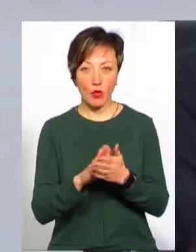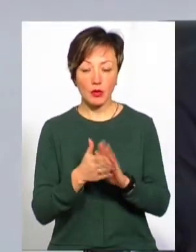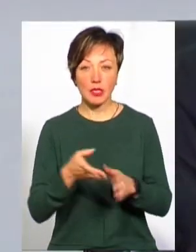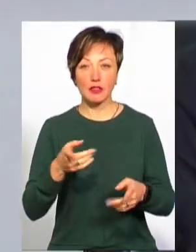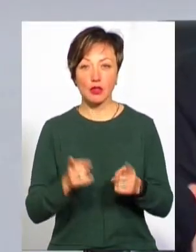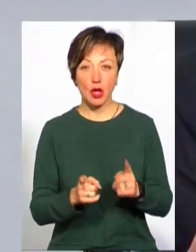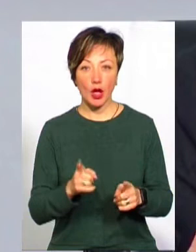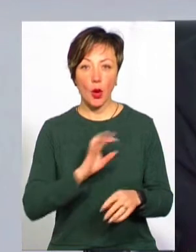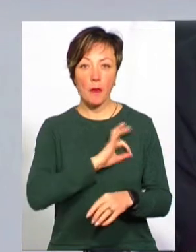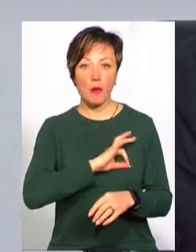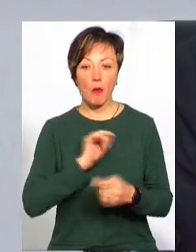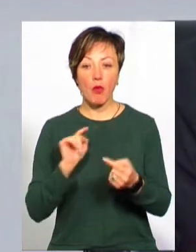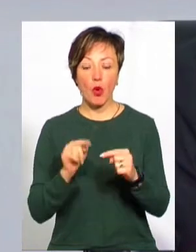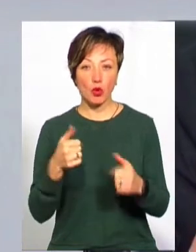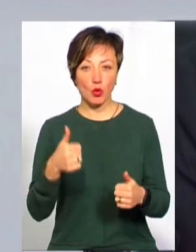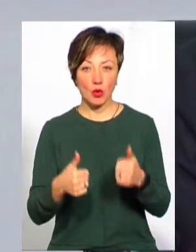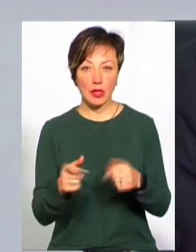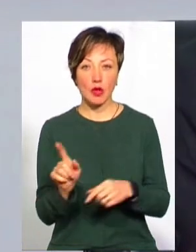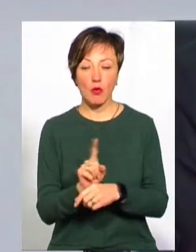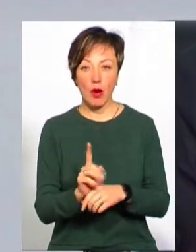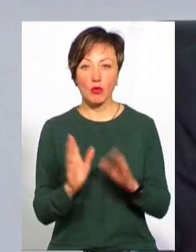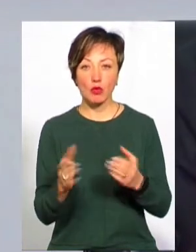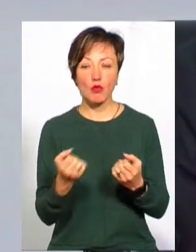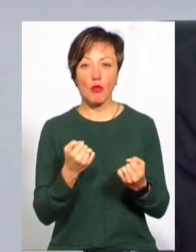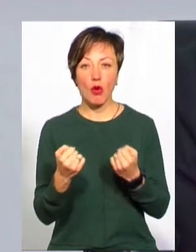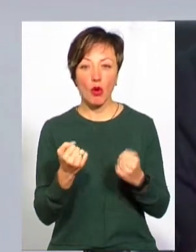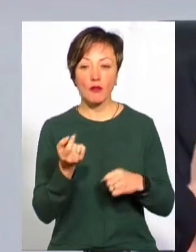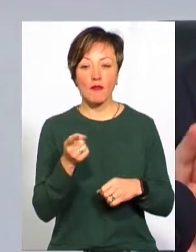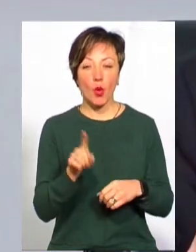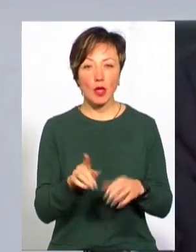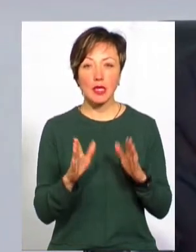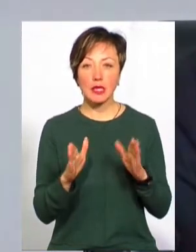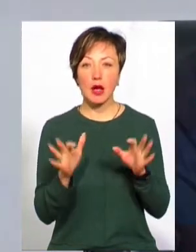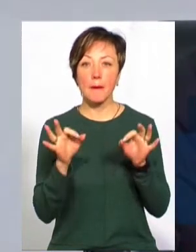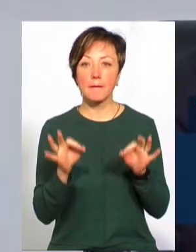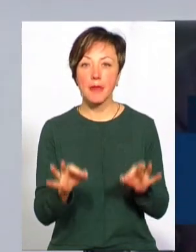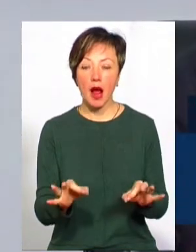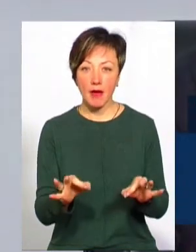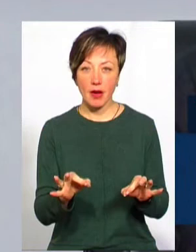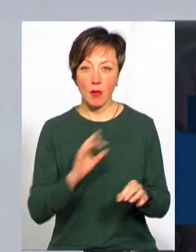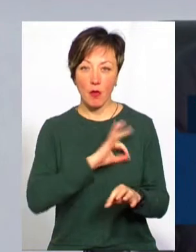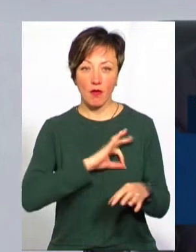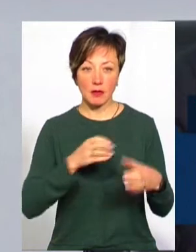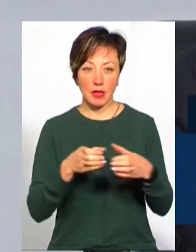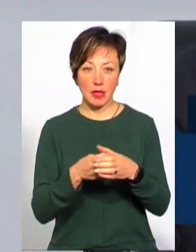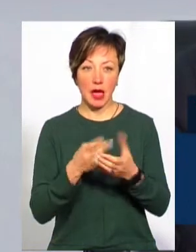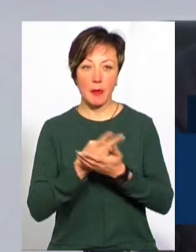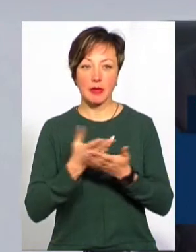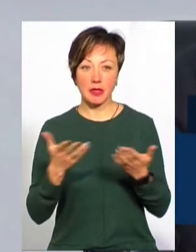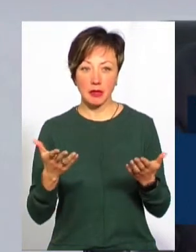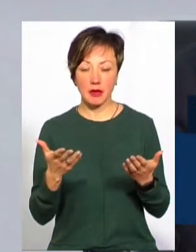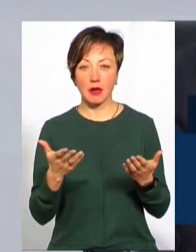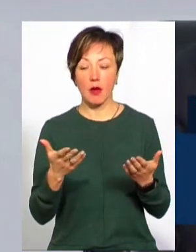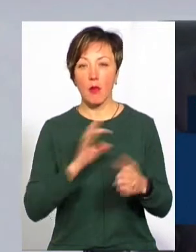проти конкуренції. Це нормально. Вони будуть боротися за те, щоб вони, тільки правильні профспілки, тільки репрезентативні